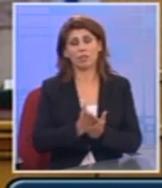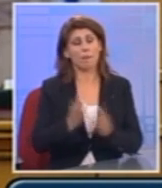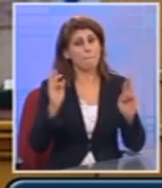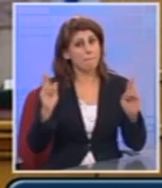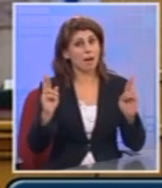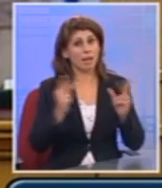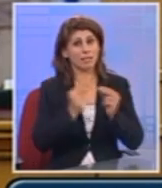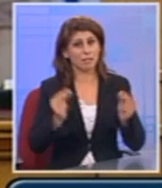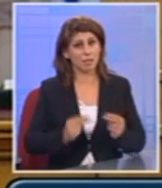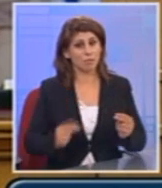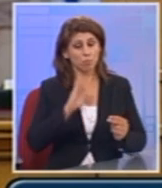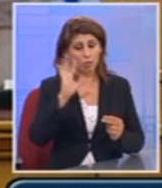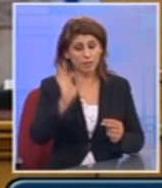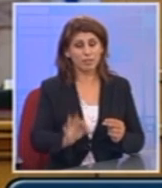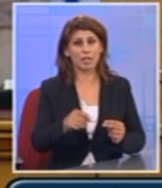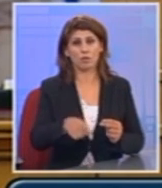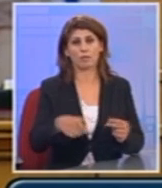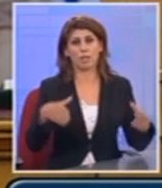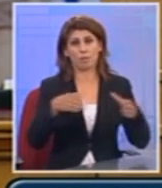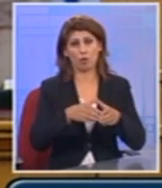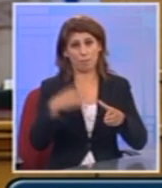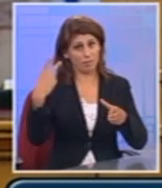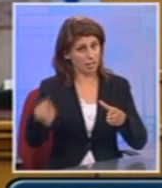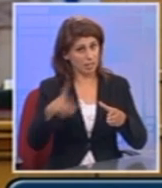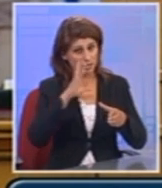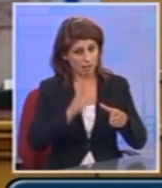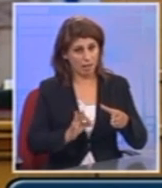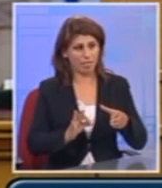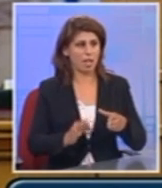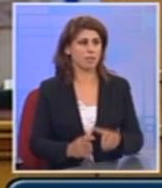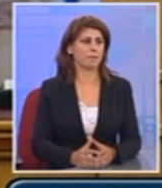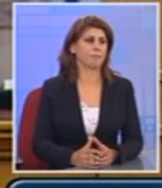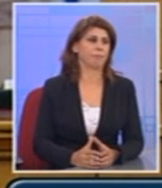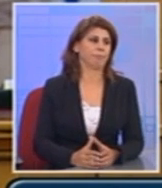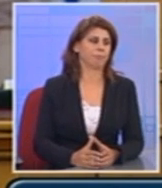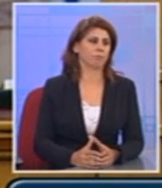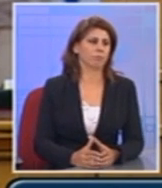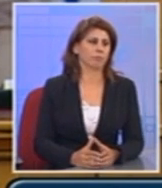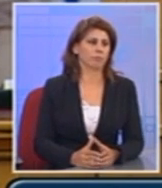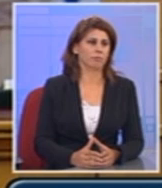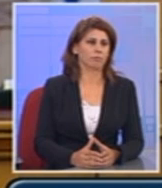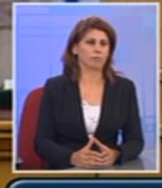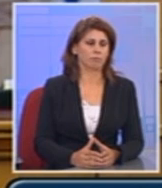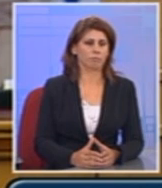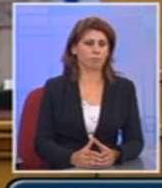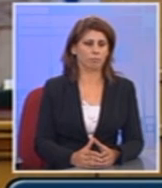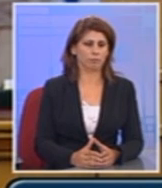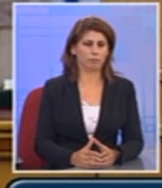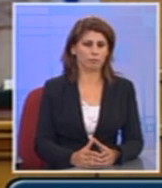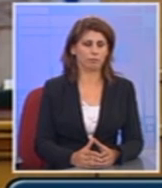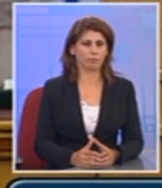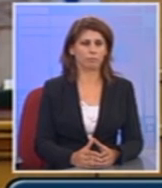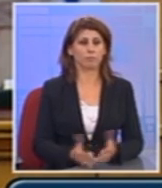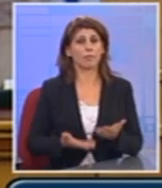συμπεράσματα στα οποία θα καταλήξει η επιτροπή σας να βο